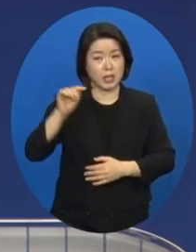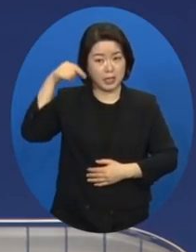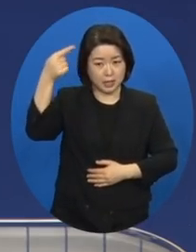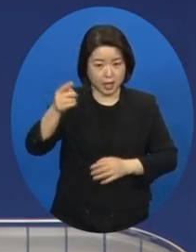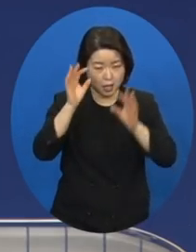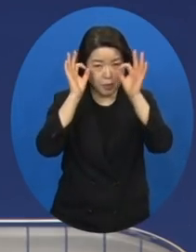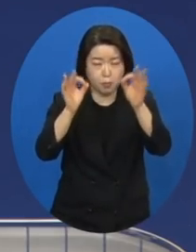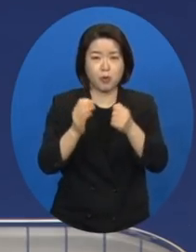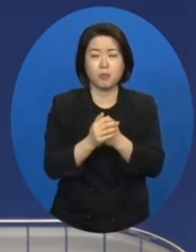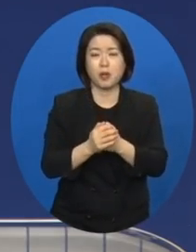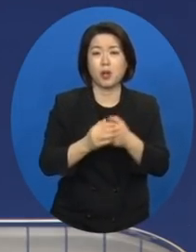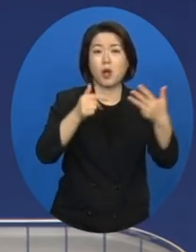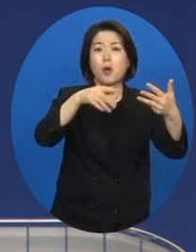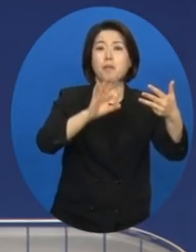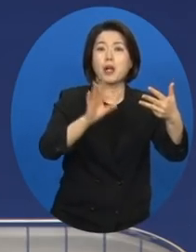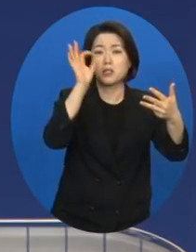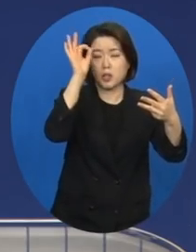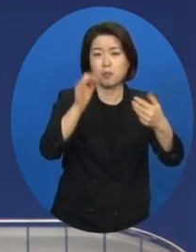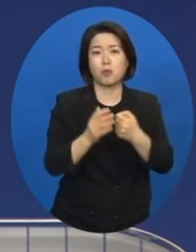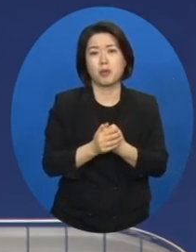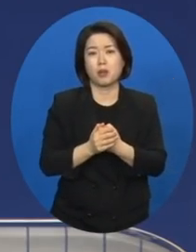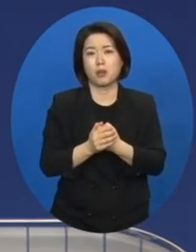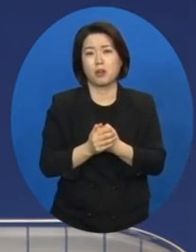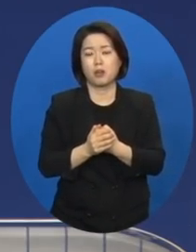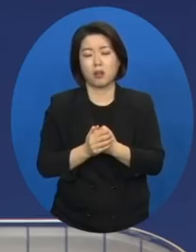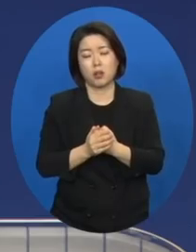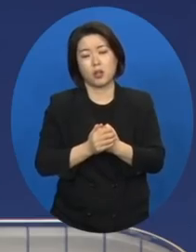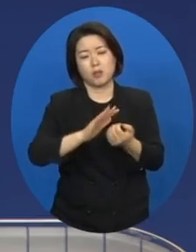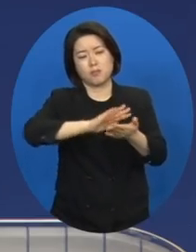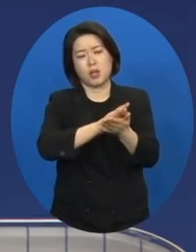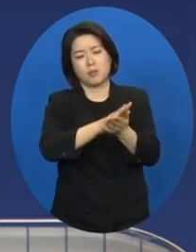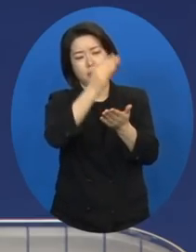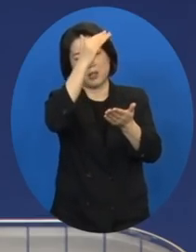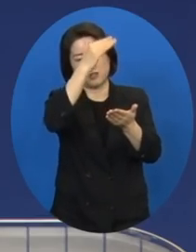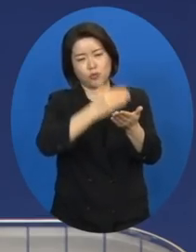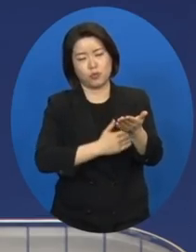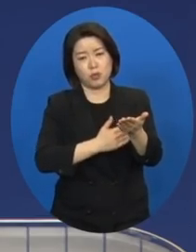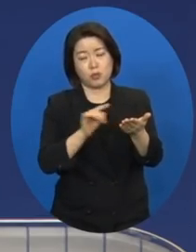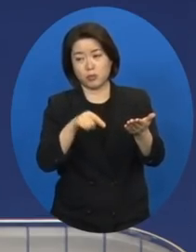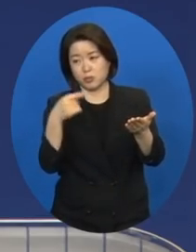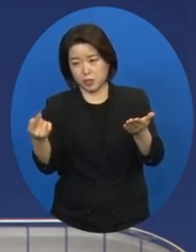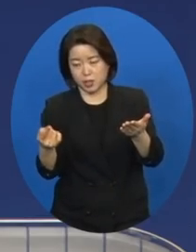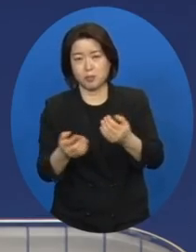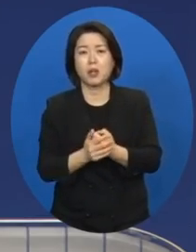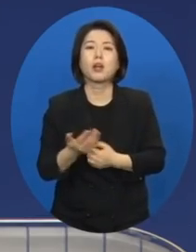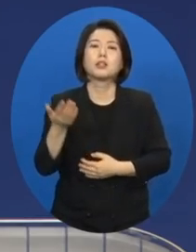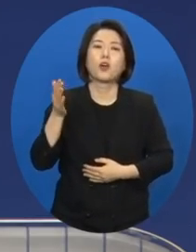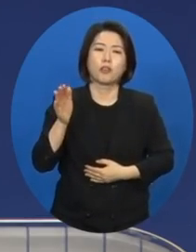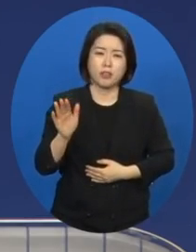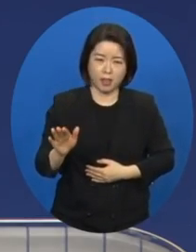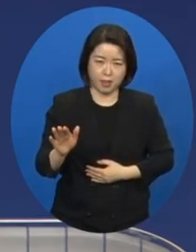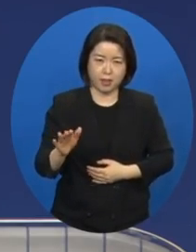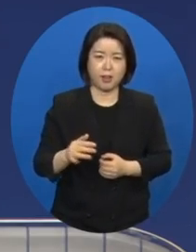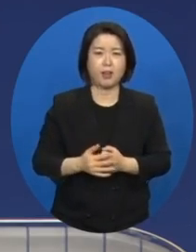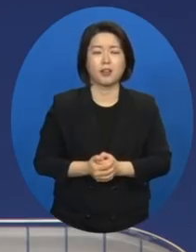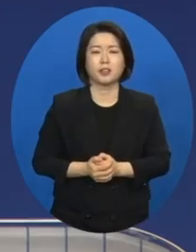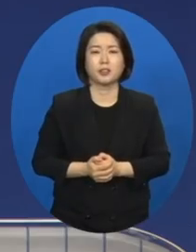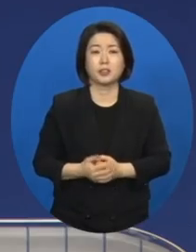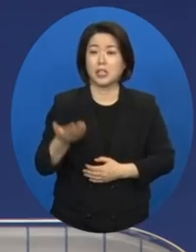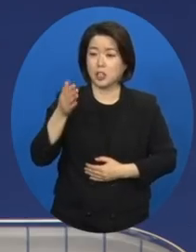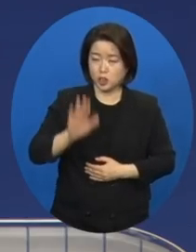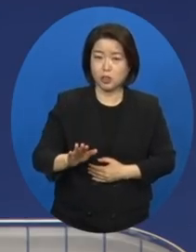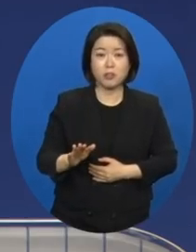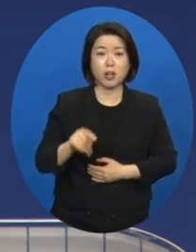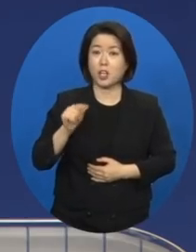되면 8장이 이렇게 되어 있어요. 그럼 박해 이야기가 쭉 나오고 그 다음에 성경 뭐라고 하냐면 그런데, 여러분 그런데가